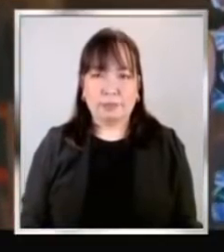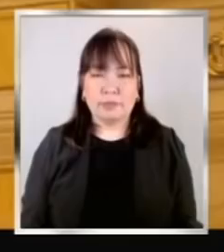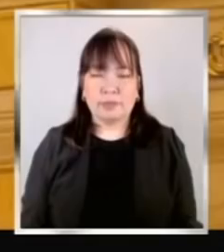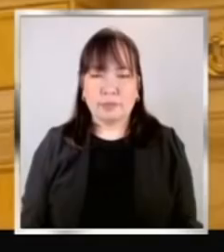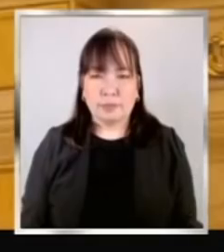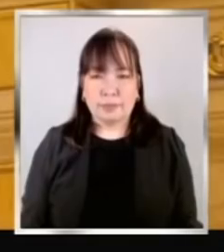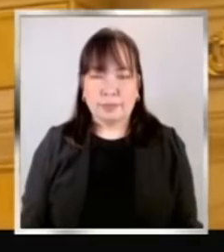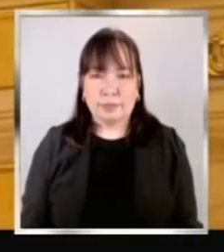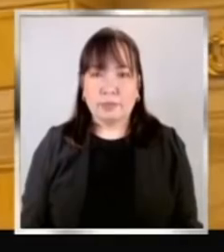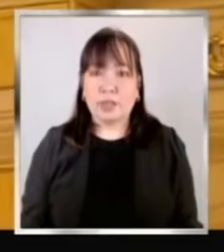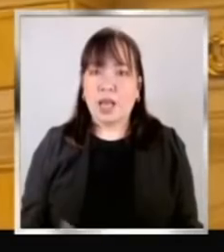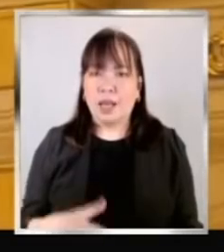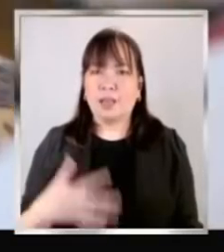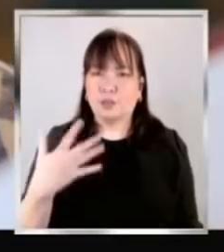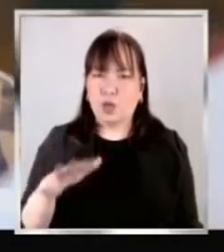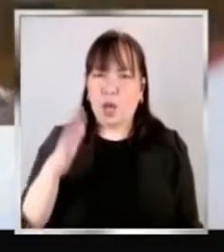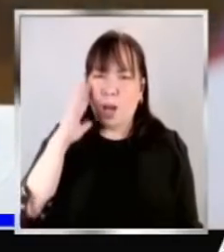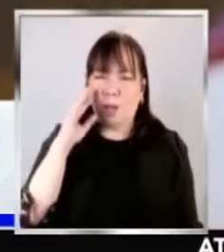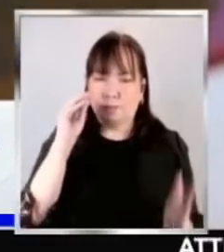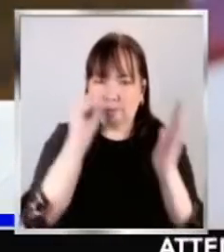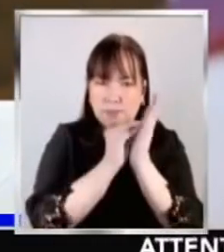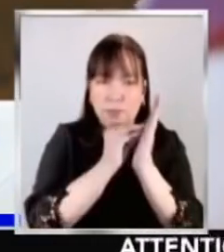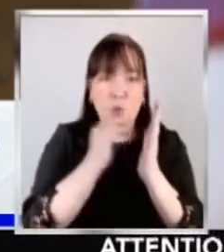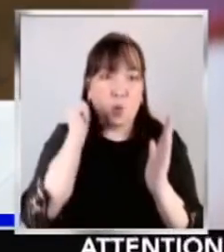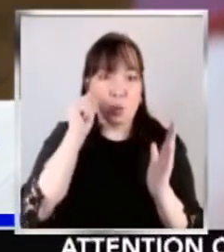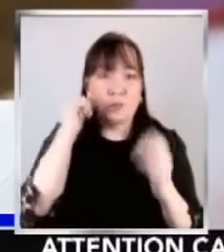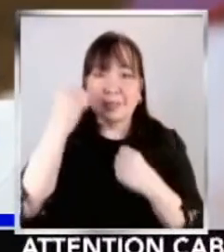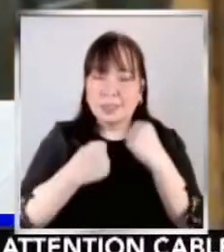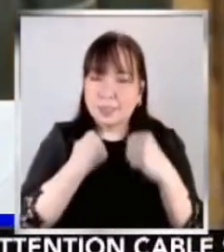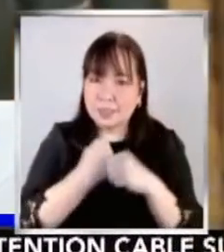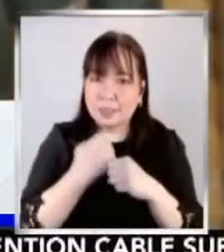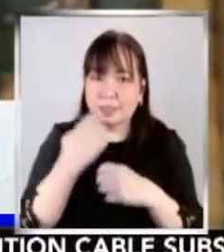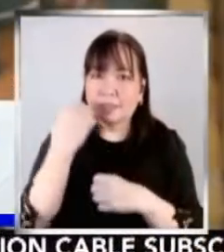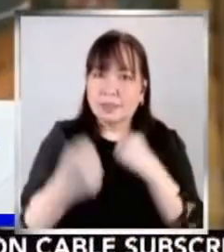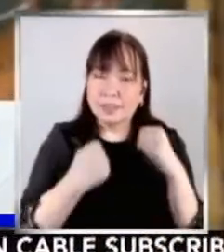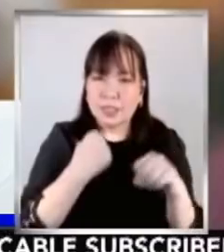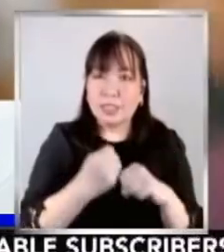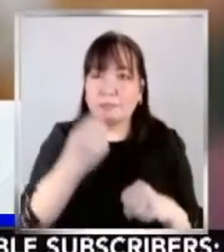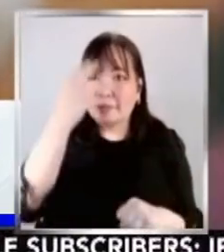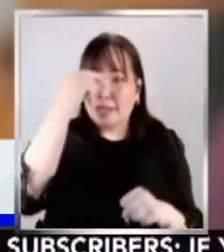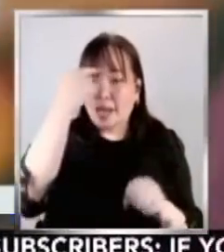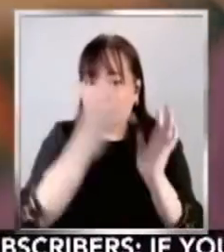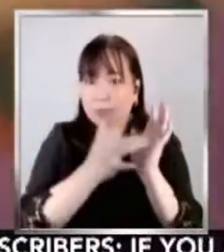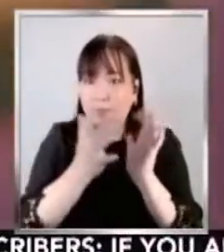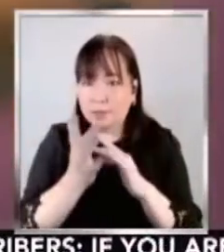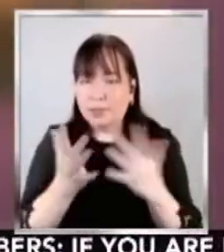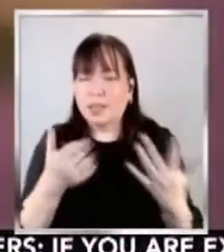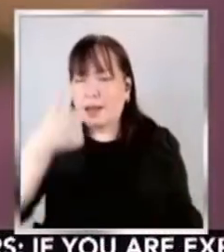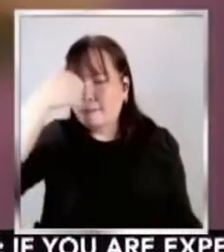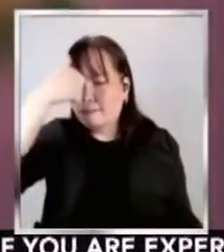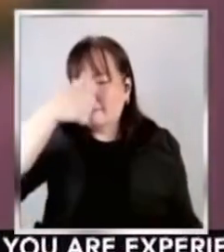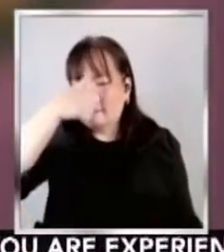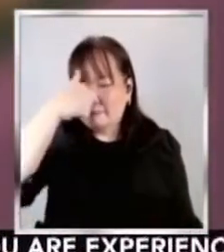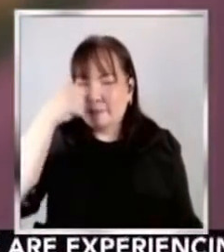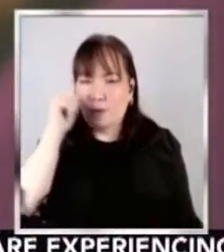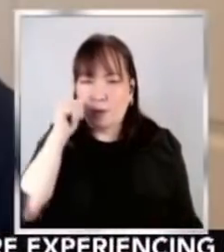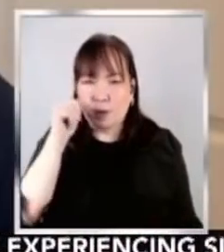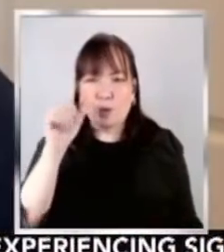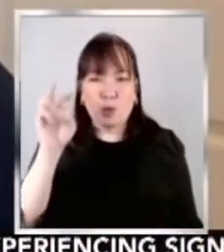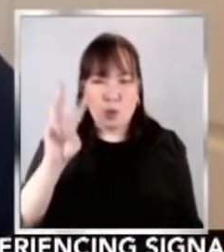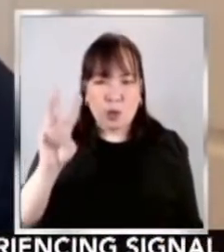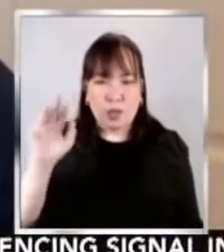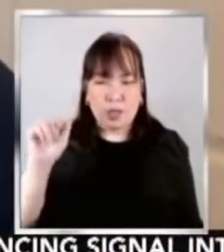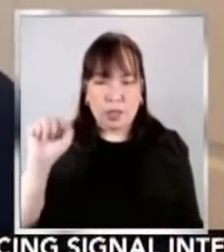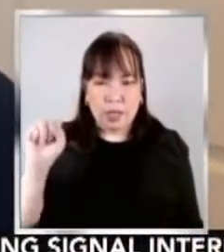Nakamarka na ang panahong ito kada taon kung kailan minamarkahan ang mga Kristiyano ng krus sa noo tuwing Ash Wednesday o Miyerkules ng Abo.